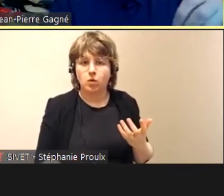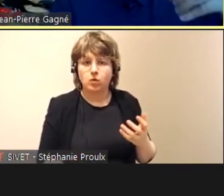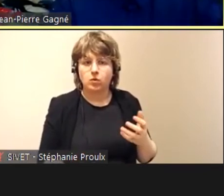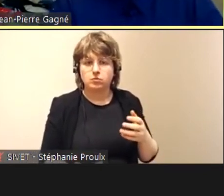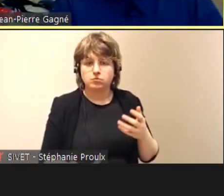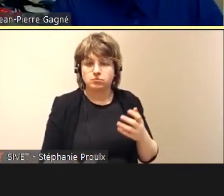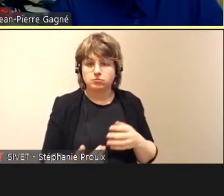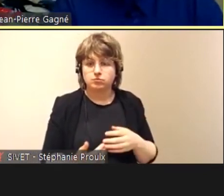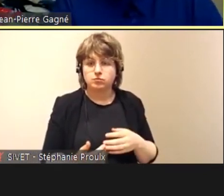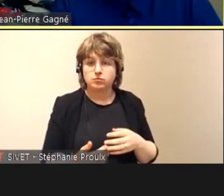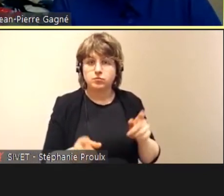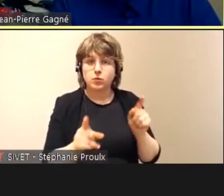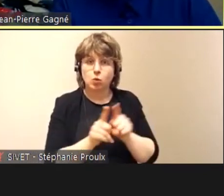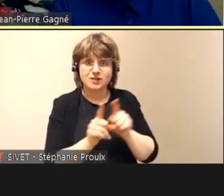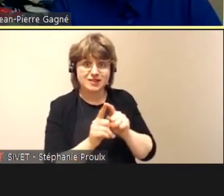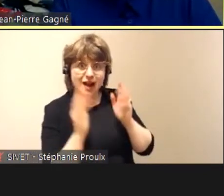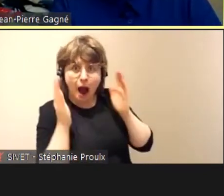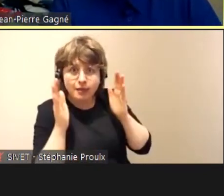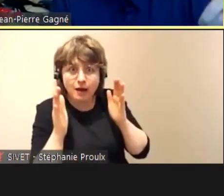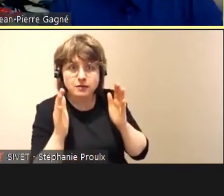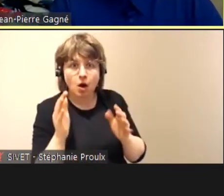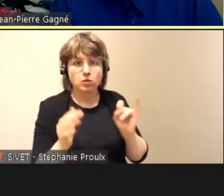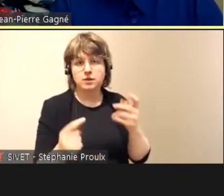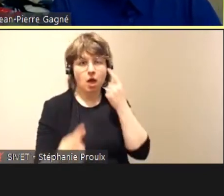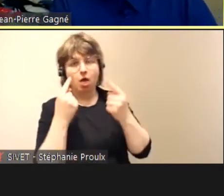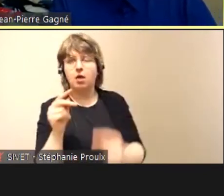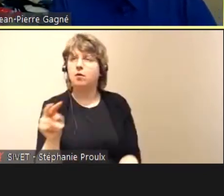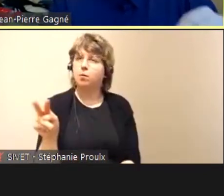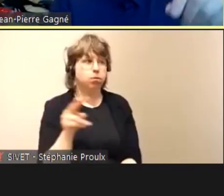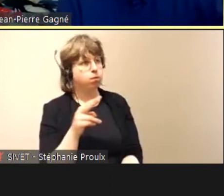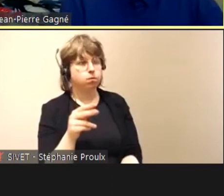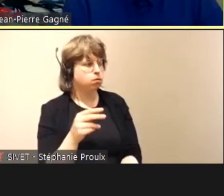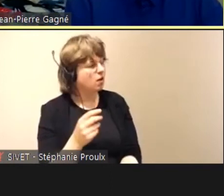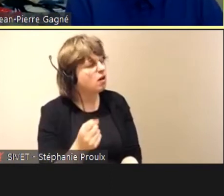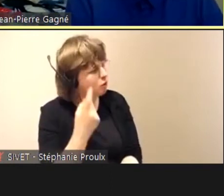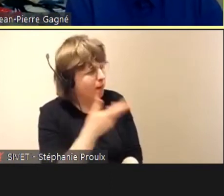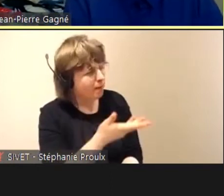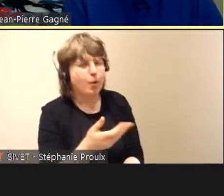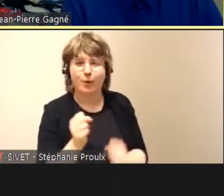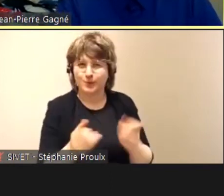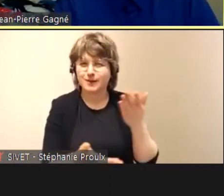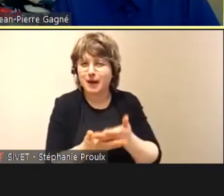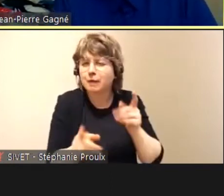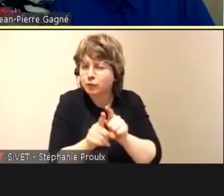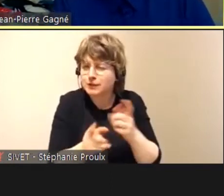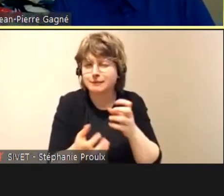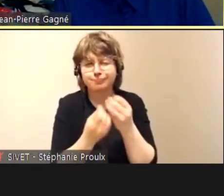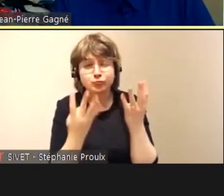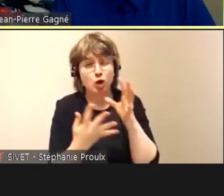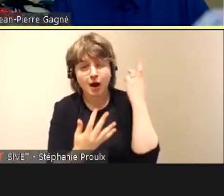destiné, son attention, elle est ailleurs, puis elle ne comprend pas bien. Alors, une source des bruits